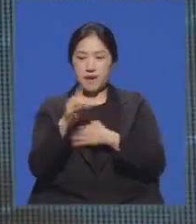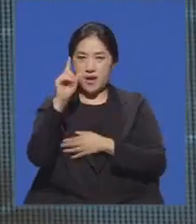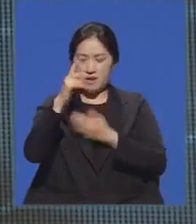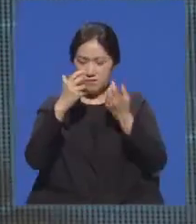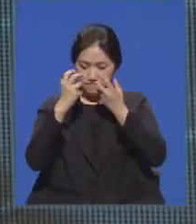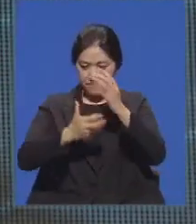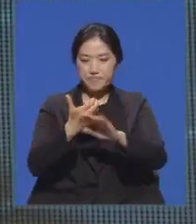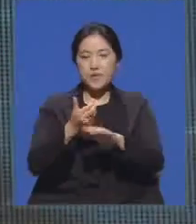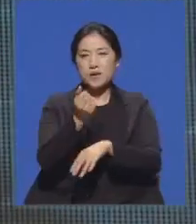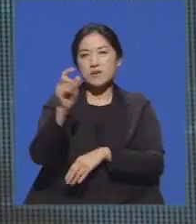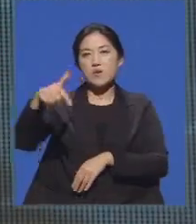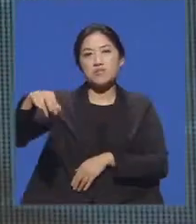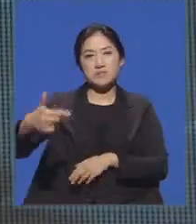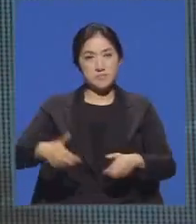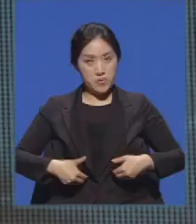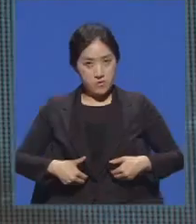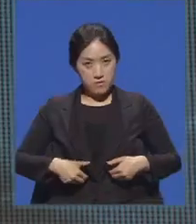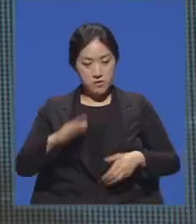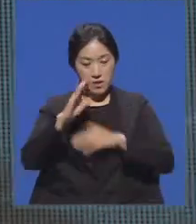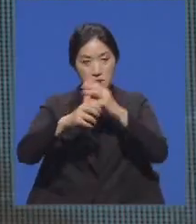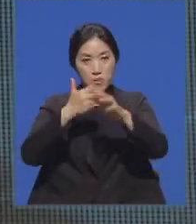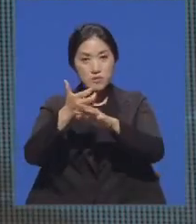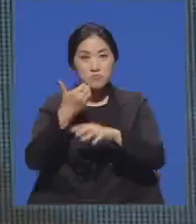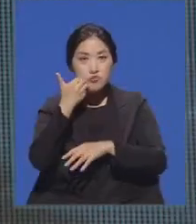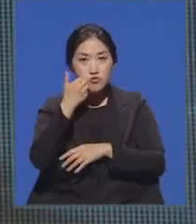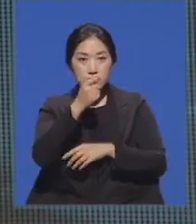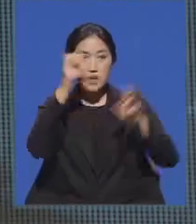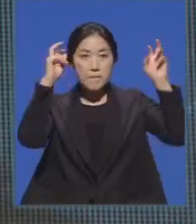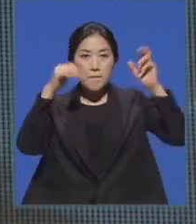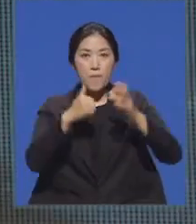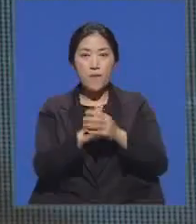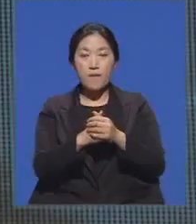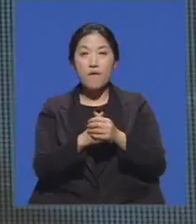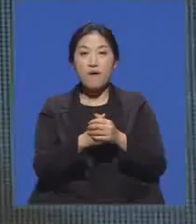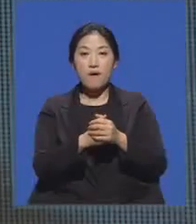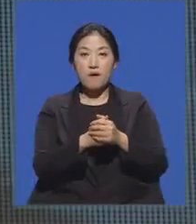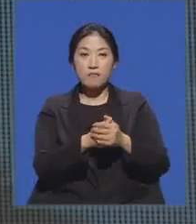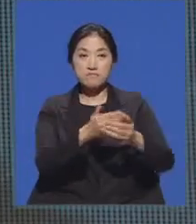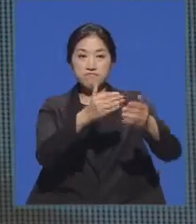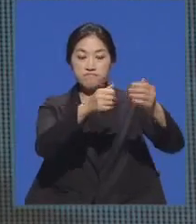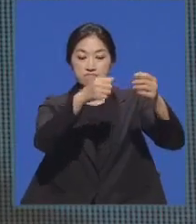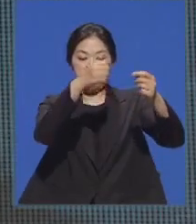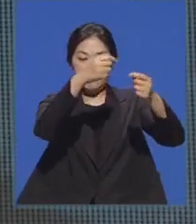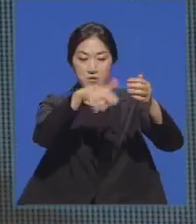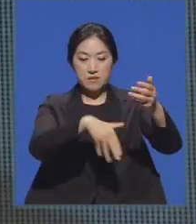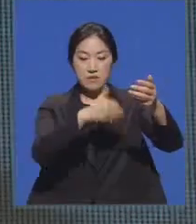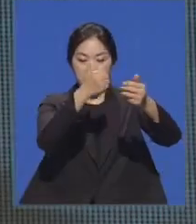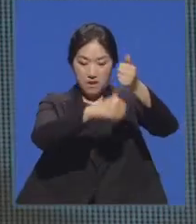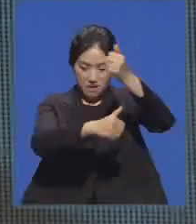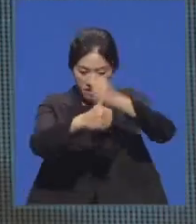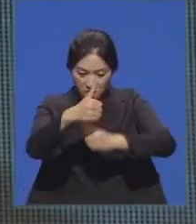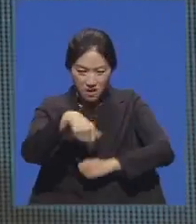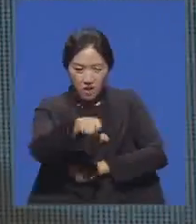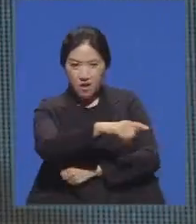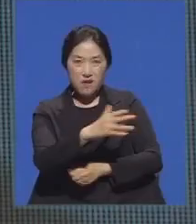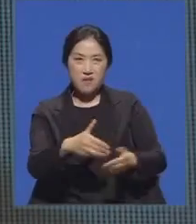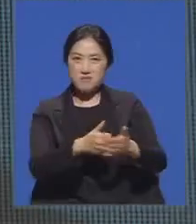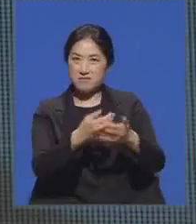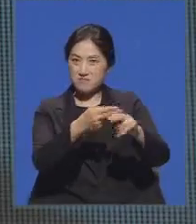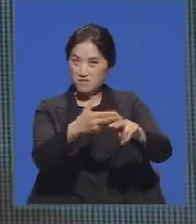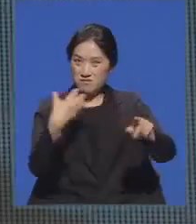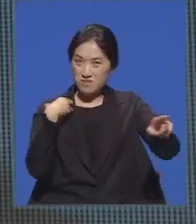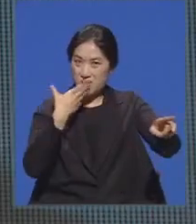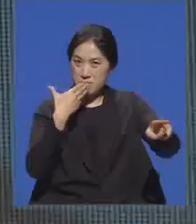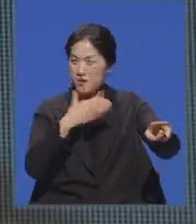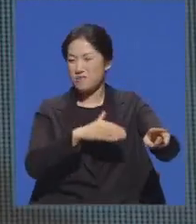혁신밖에 없습니다. 그러나 그 혁신의 주체는 재벌 대기업의 3세, 4세 경영자들은 저는 아니라고 생각합니다.